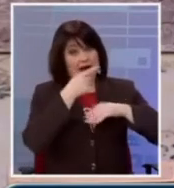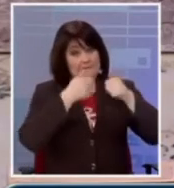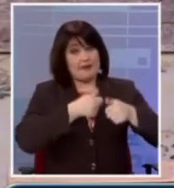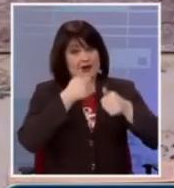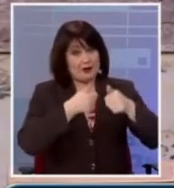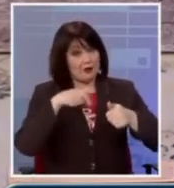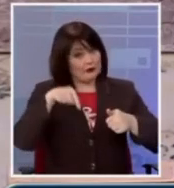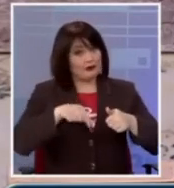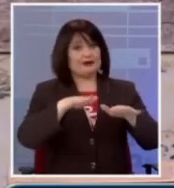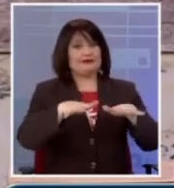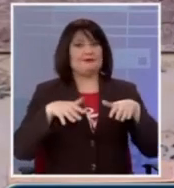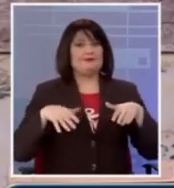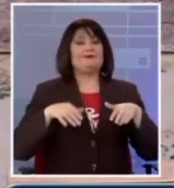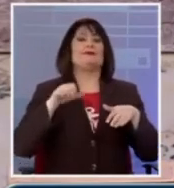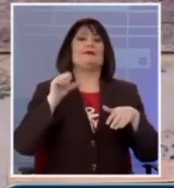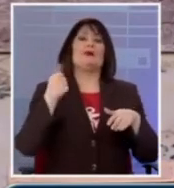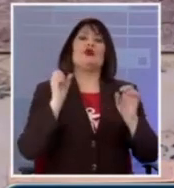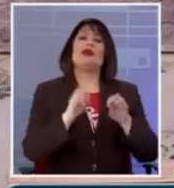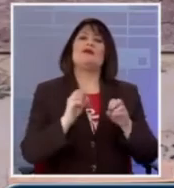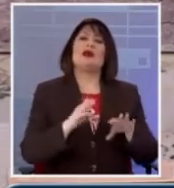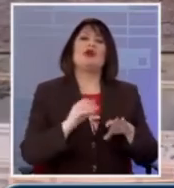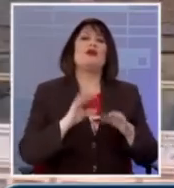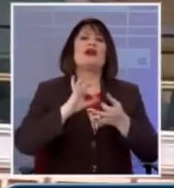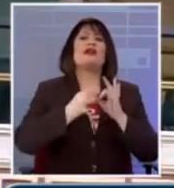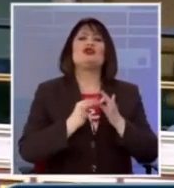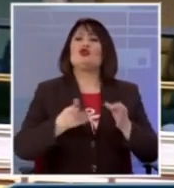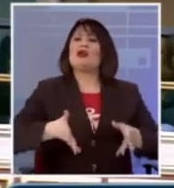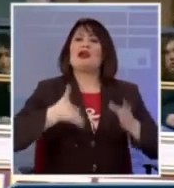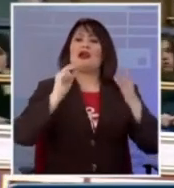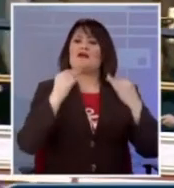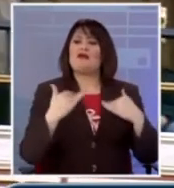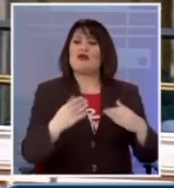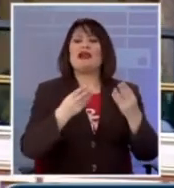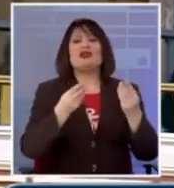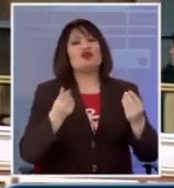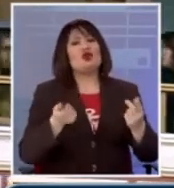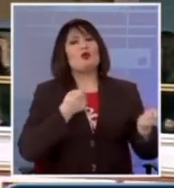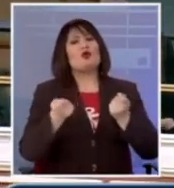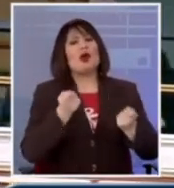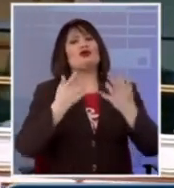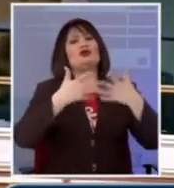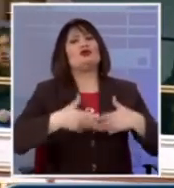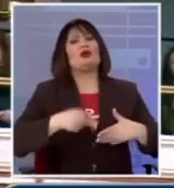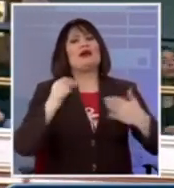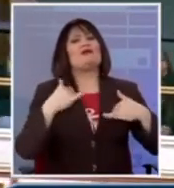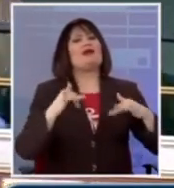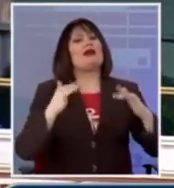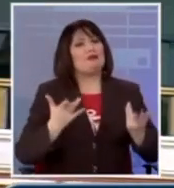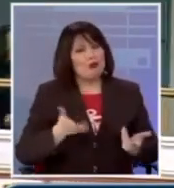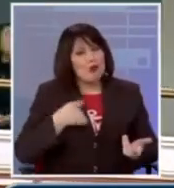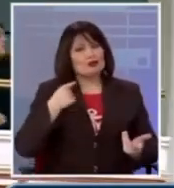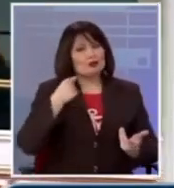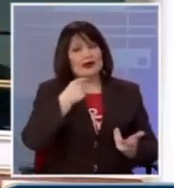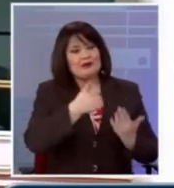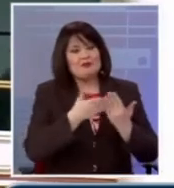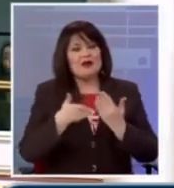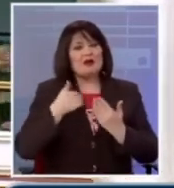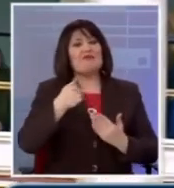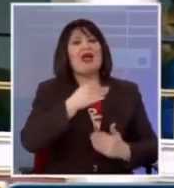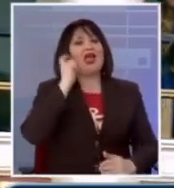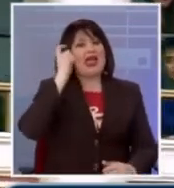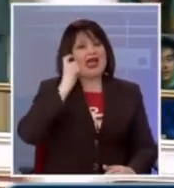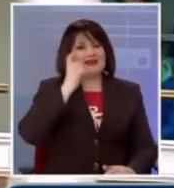τη συνεδρίαση αφού ενημερώθηκαν για την ιστορία του κτηρίου και τον τρόπο οργάνωσης και λειτουργίας της Βουλής και ξεναγήθηκαν στην έκθεση